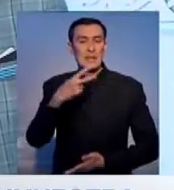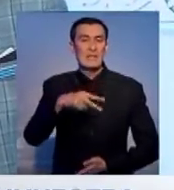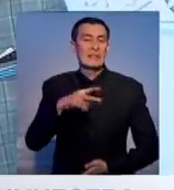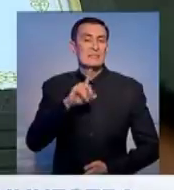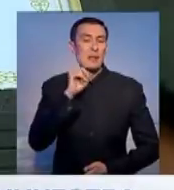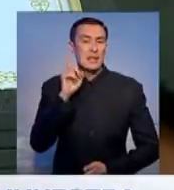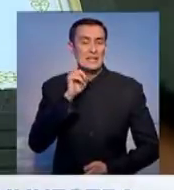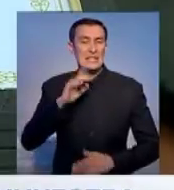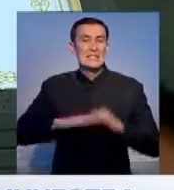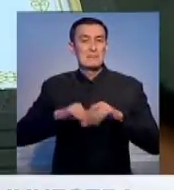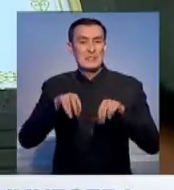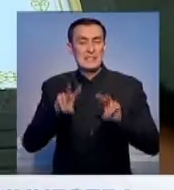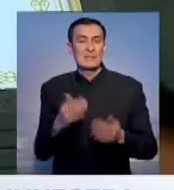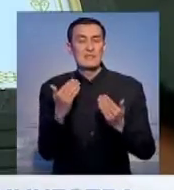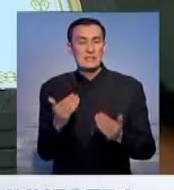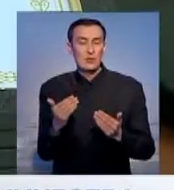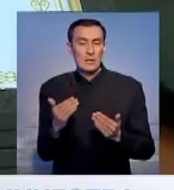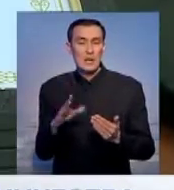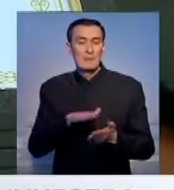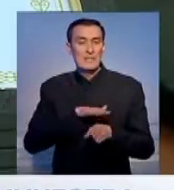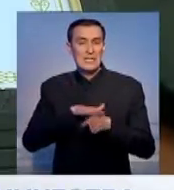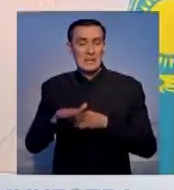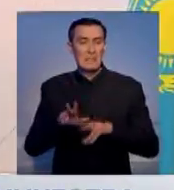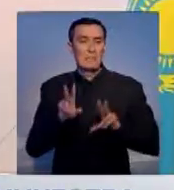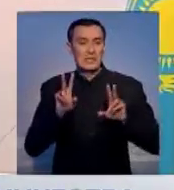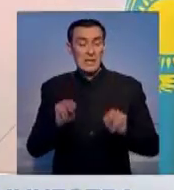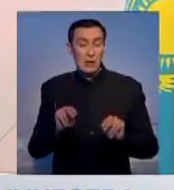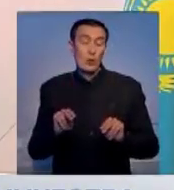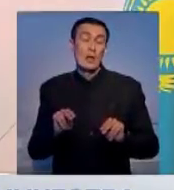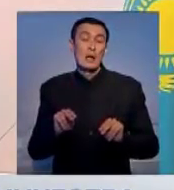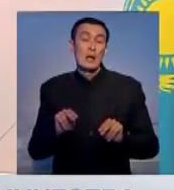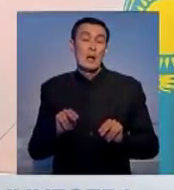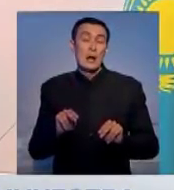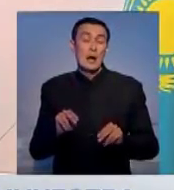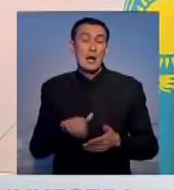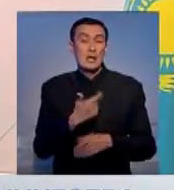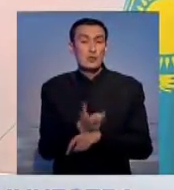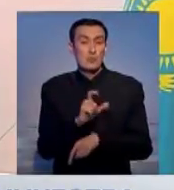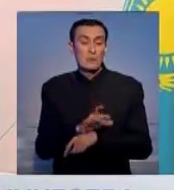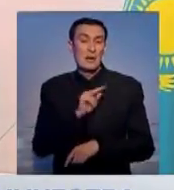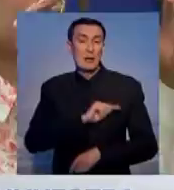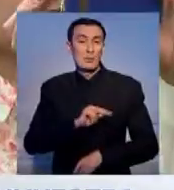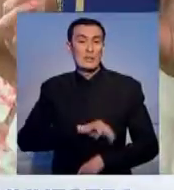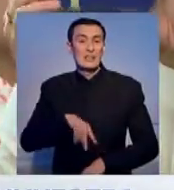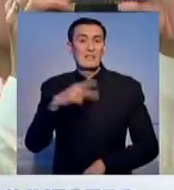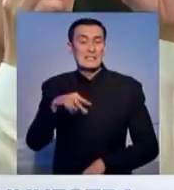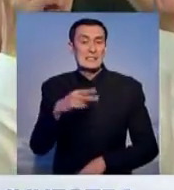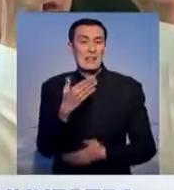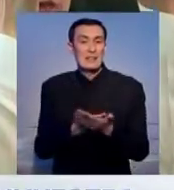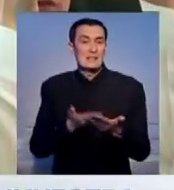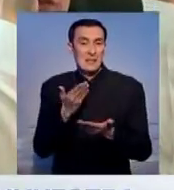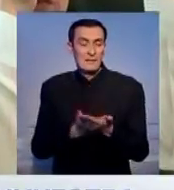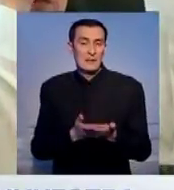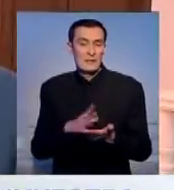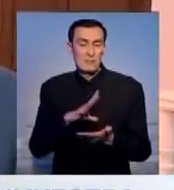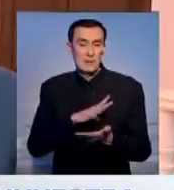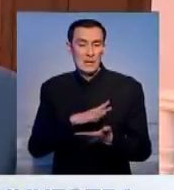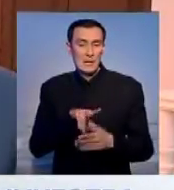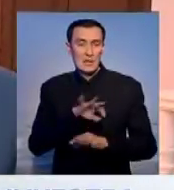20 молодых специалистов сегодня принесли присягу. Особо отмечена работа 20 наставников.